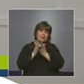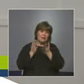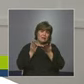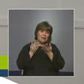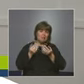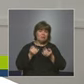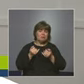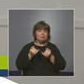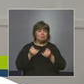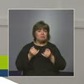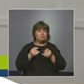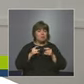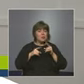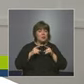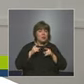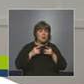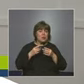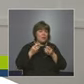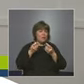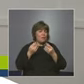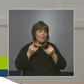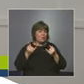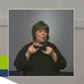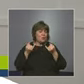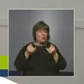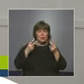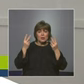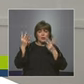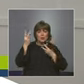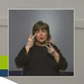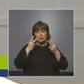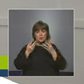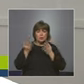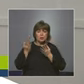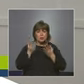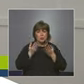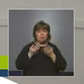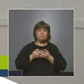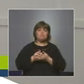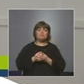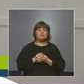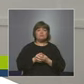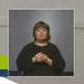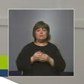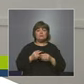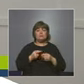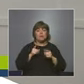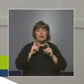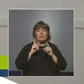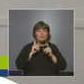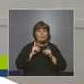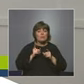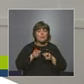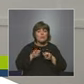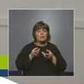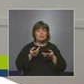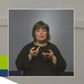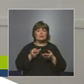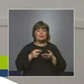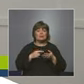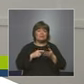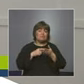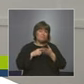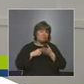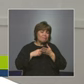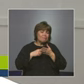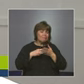за четене. И също дават познания. Освен това, те могат да бъдат отправна точка и когато нещо ни хареса,